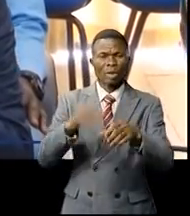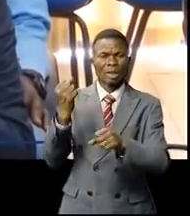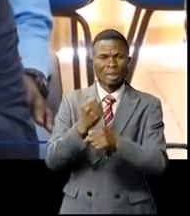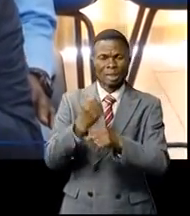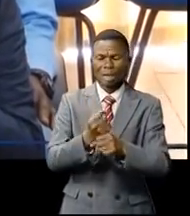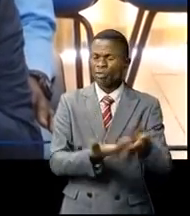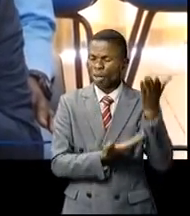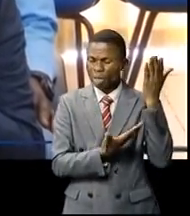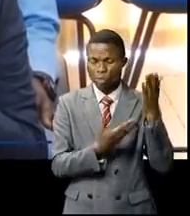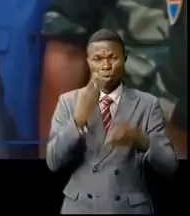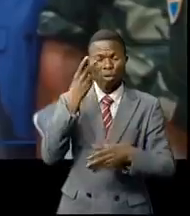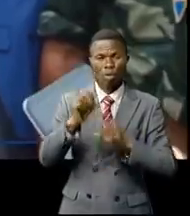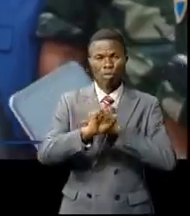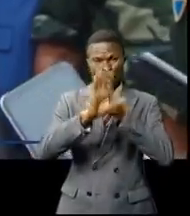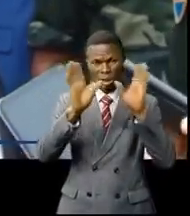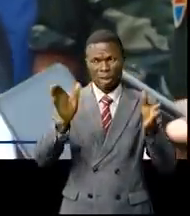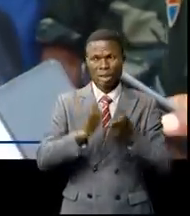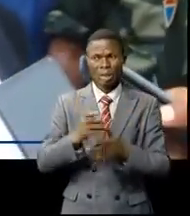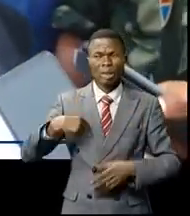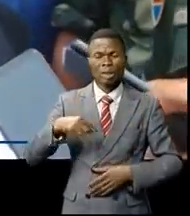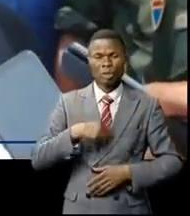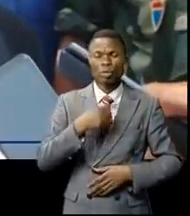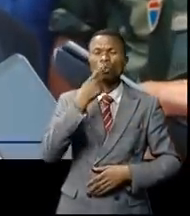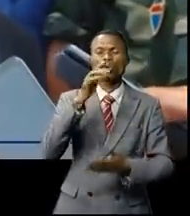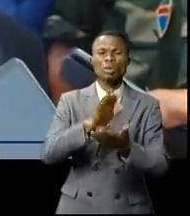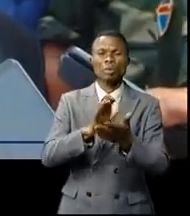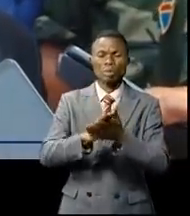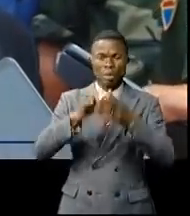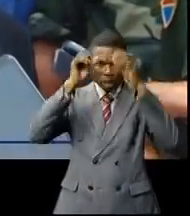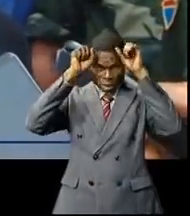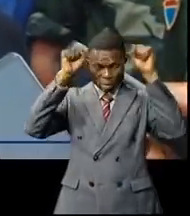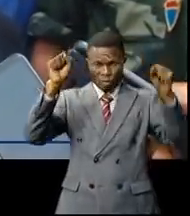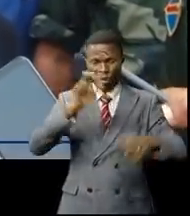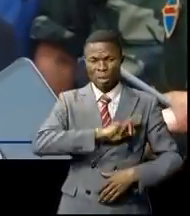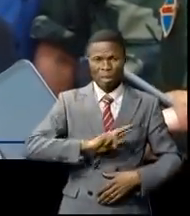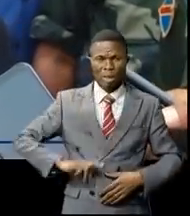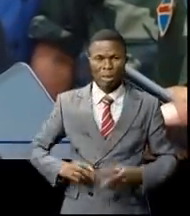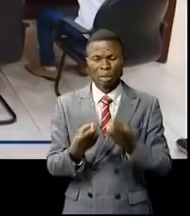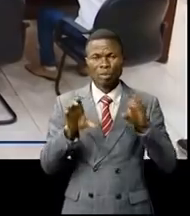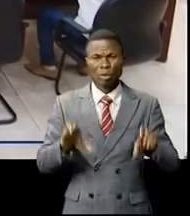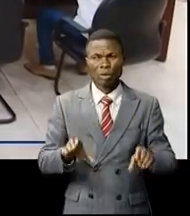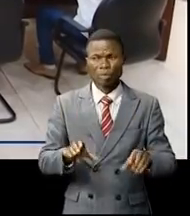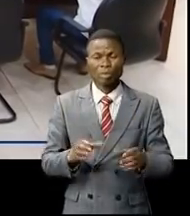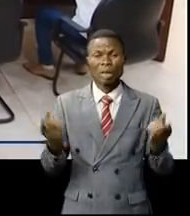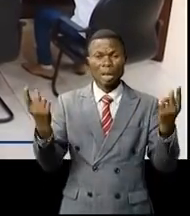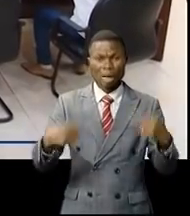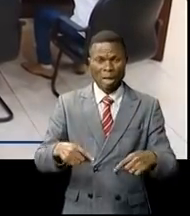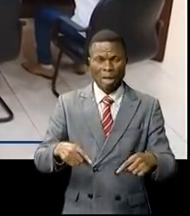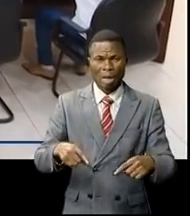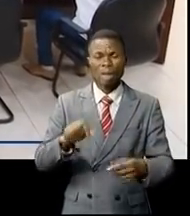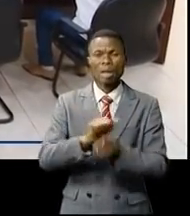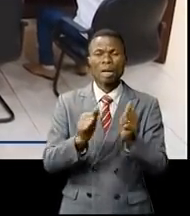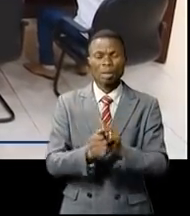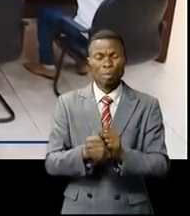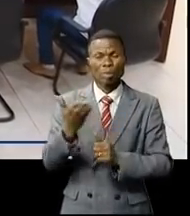impact visible nous en profitons pour remercier le président de la république chaque fois quand même à